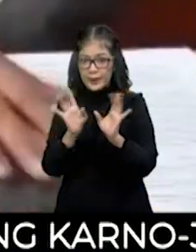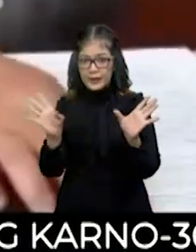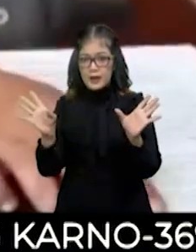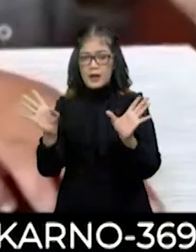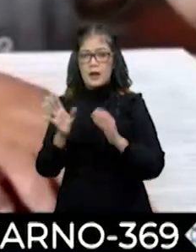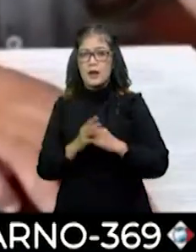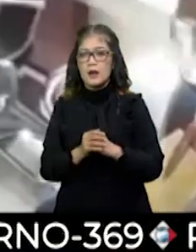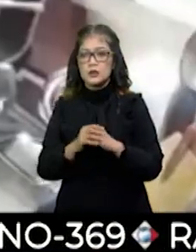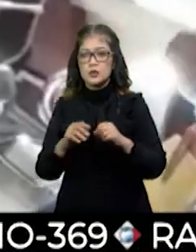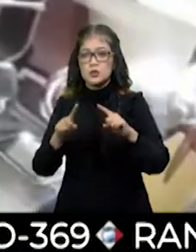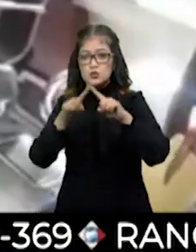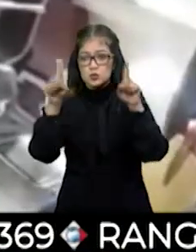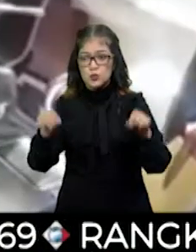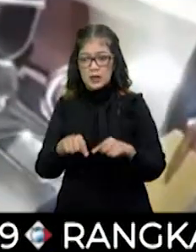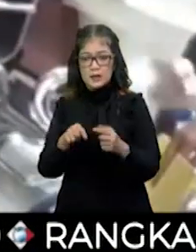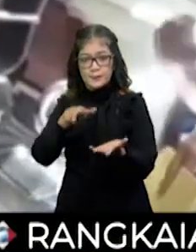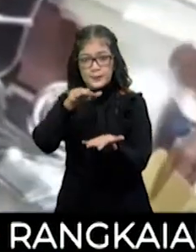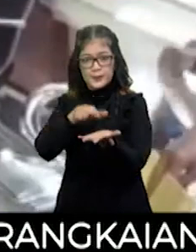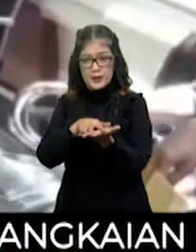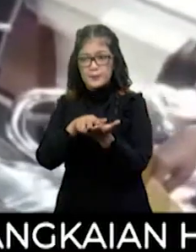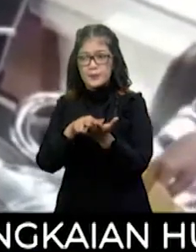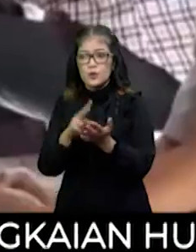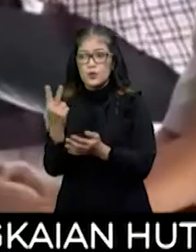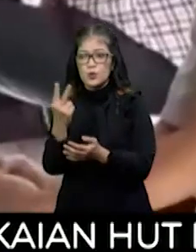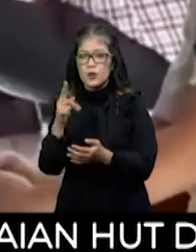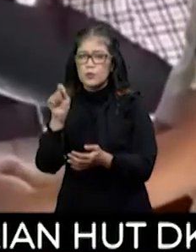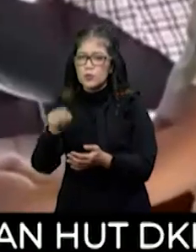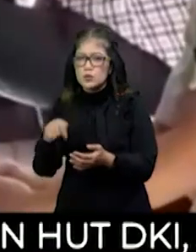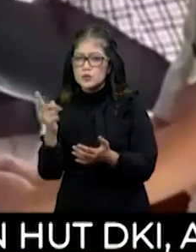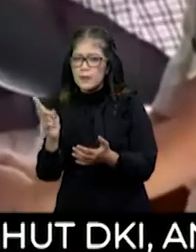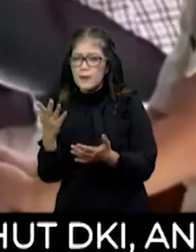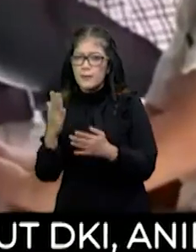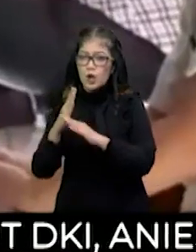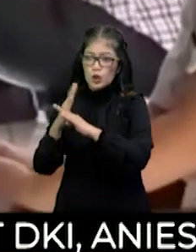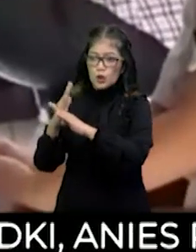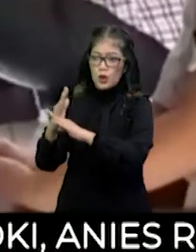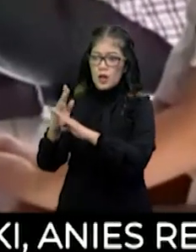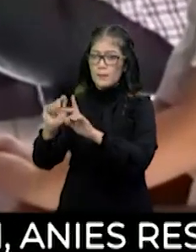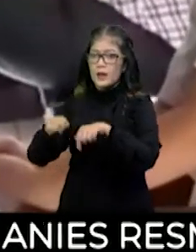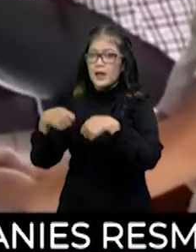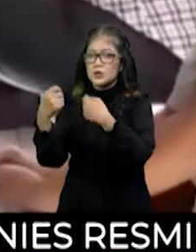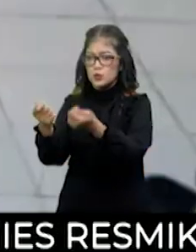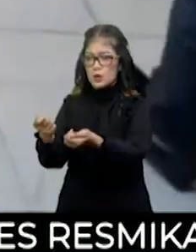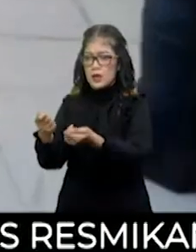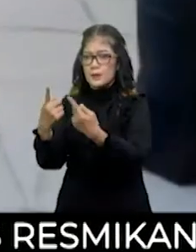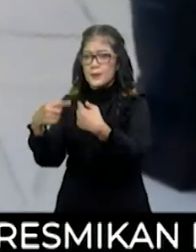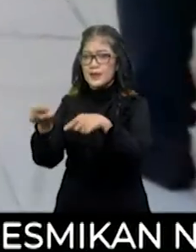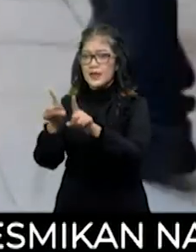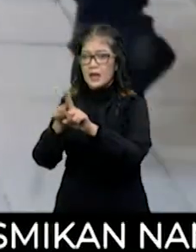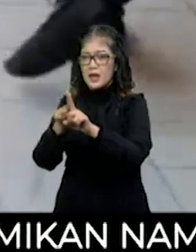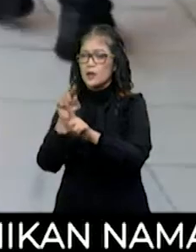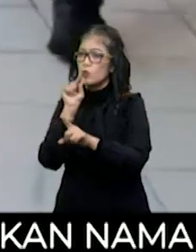Surat ketetapan diperlukan Rizal dan Eka Debora setelah mereka sempat ditolak saat mengajukan pendaftaran perkawinan ke catatan